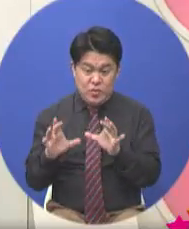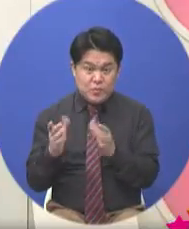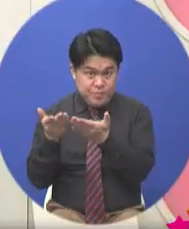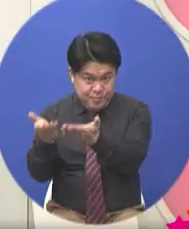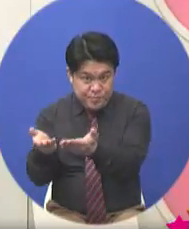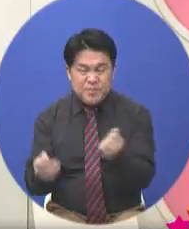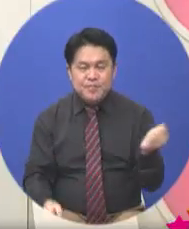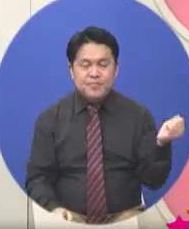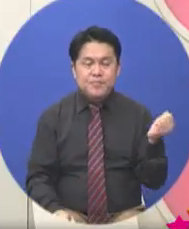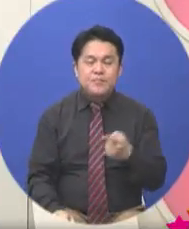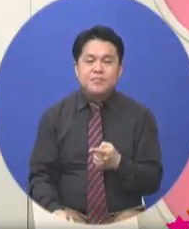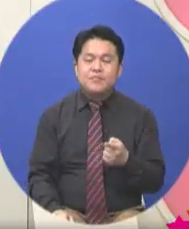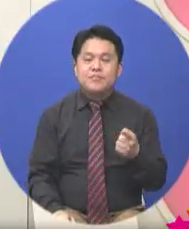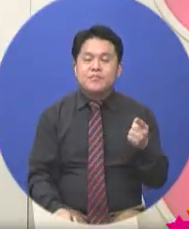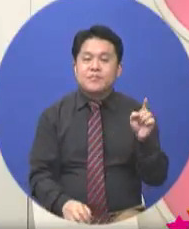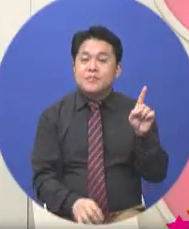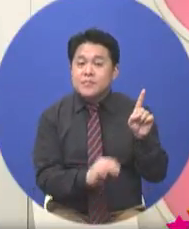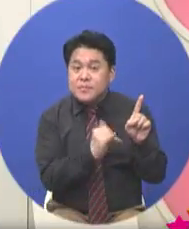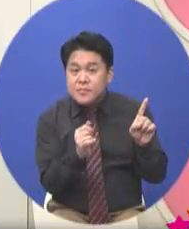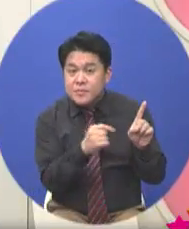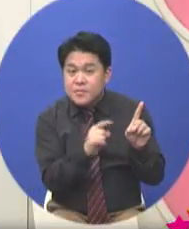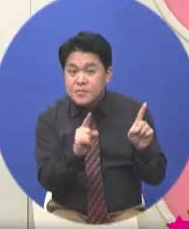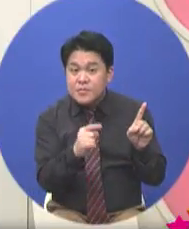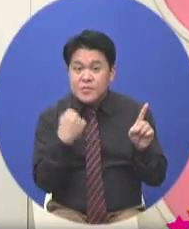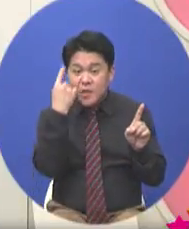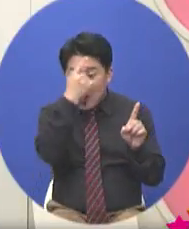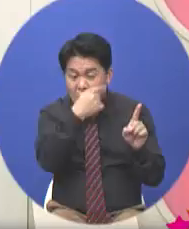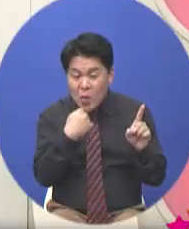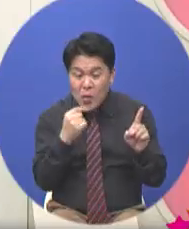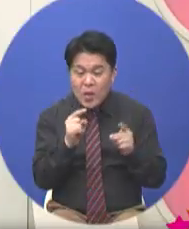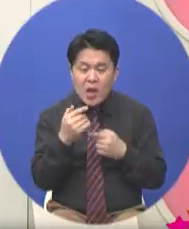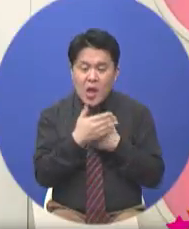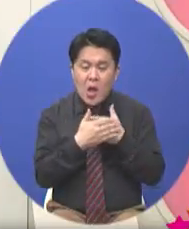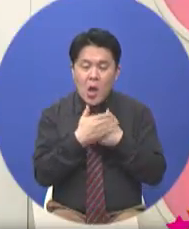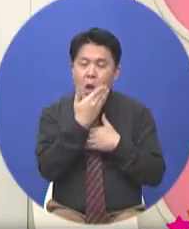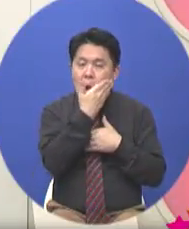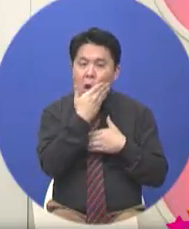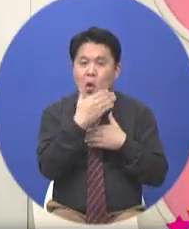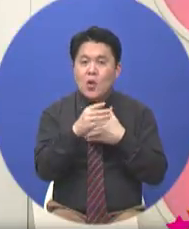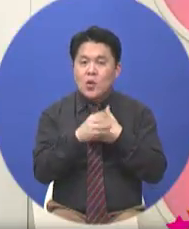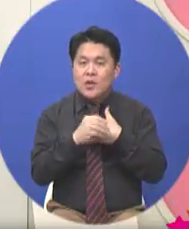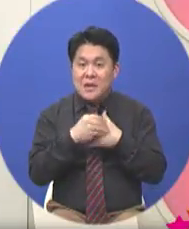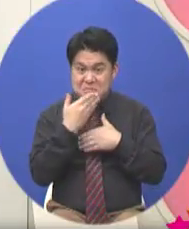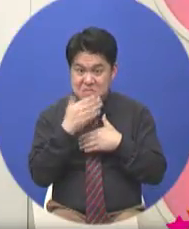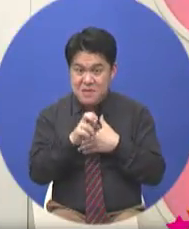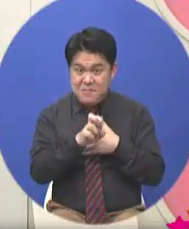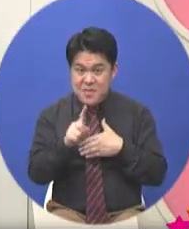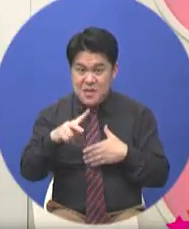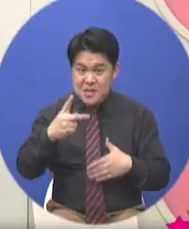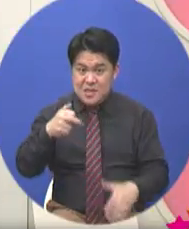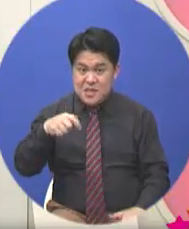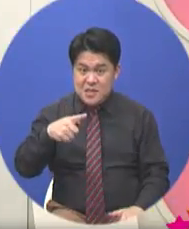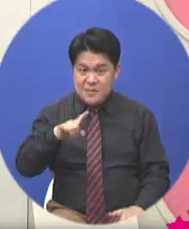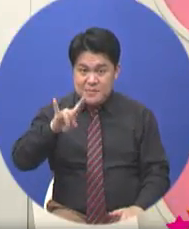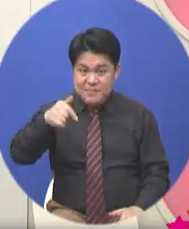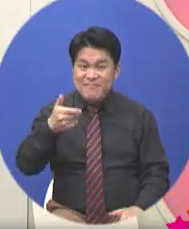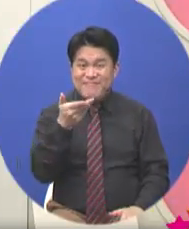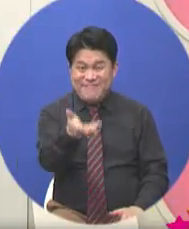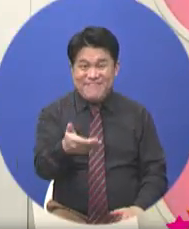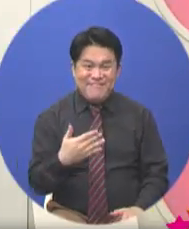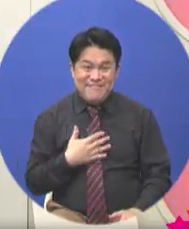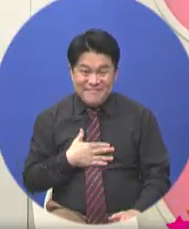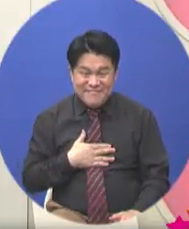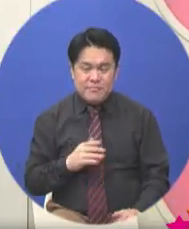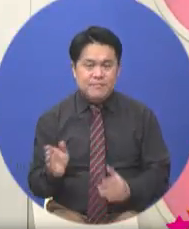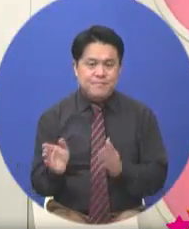분께는 마스크팩을 보내드리도록 하겠습니다. 많은 참여 부탁드리고요. 예. 바로 다음 참가자, 오늘 손이